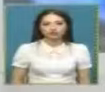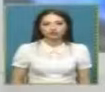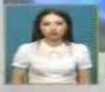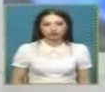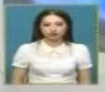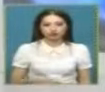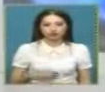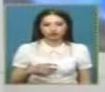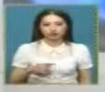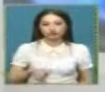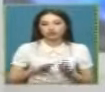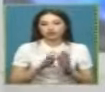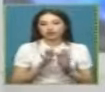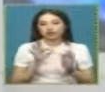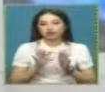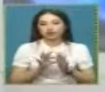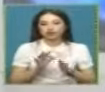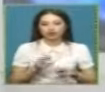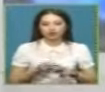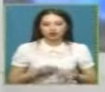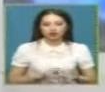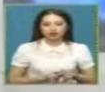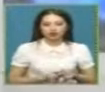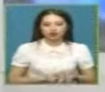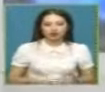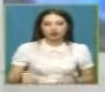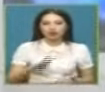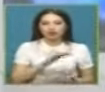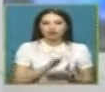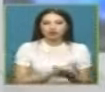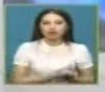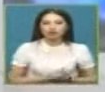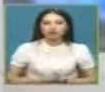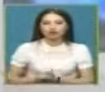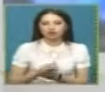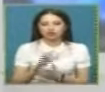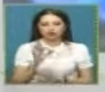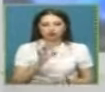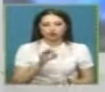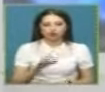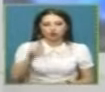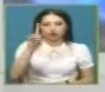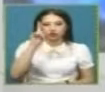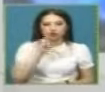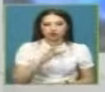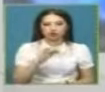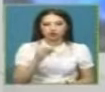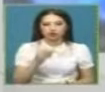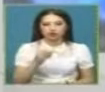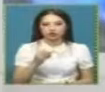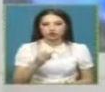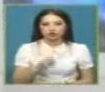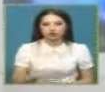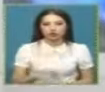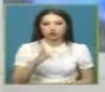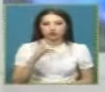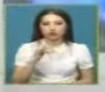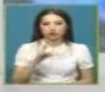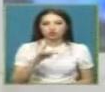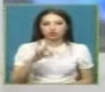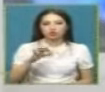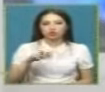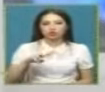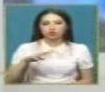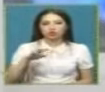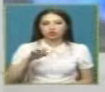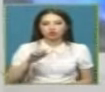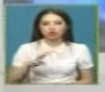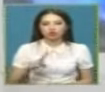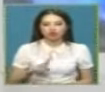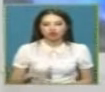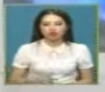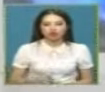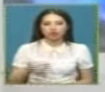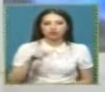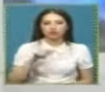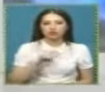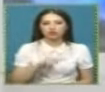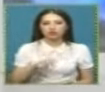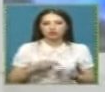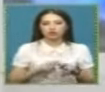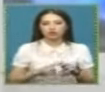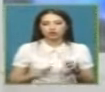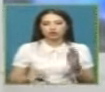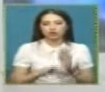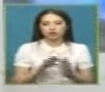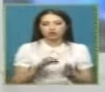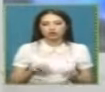Бұл сайлау елдіктің ұлттық бірліктің таразыға түсер сәті. Сондықтан да аса құрметті Нұрсұлтан Әбішұлы, сіздің алдағы президент